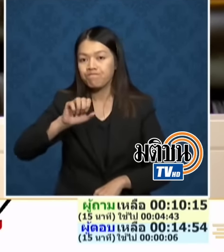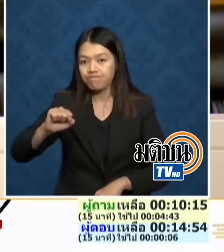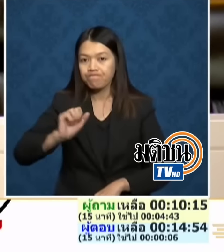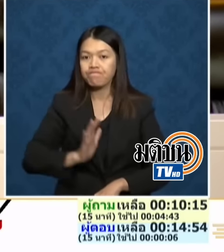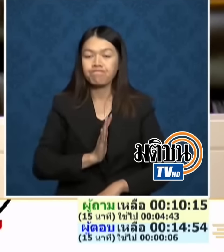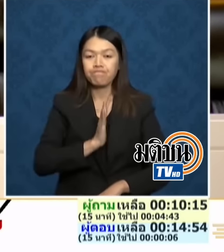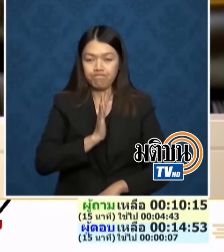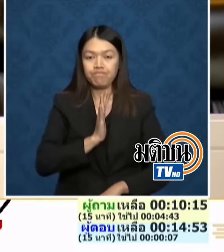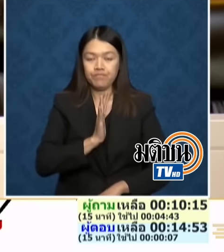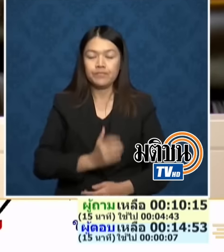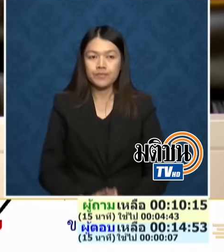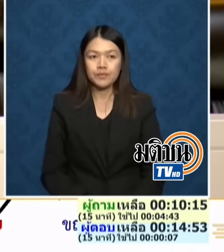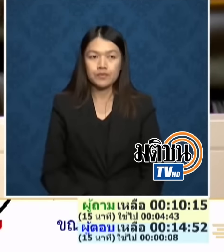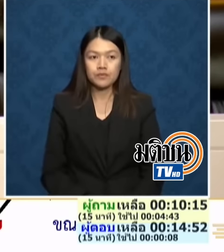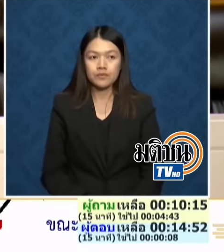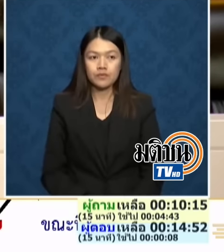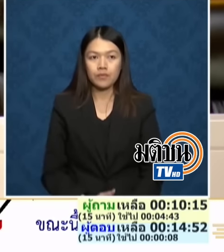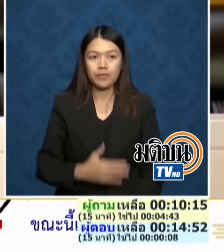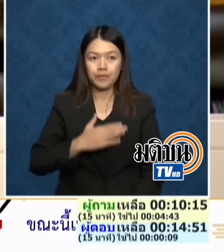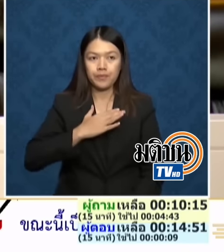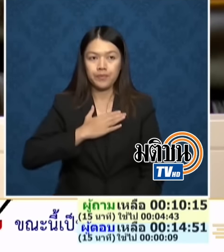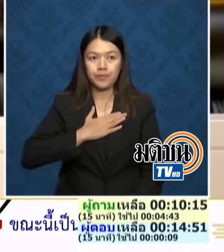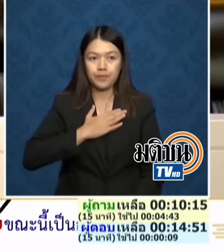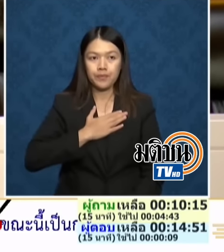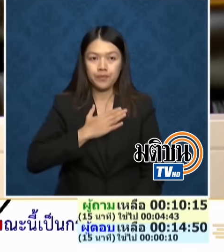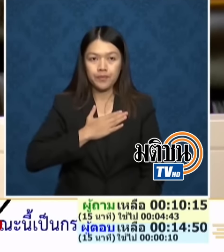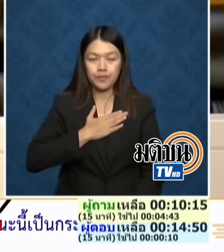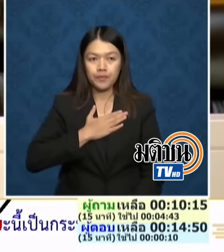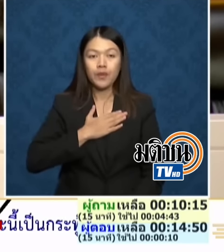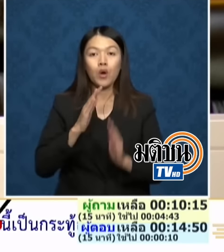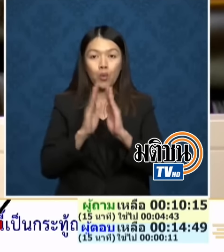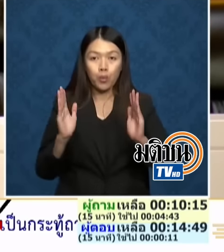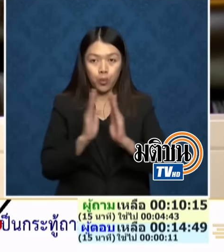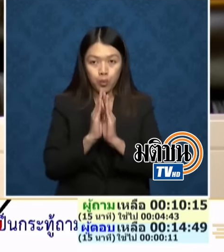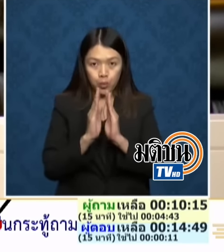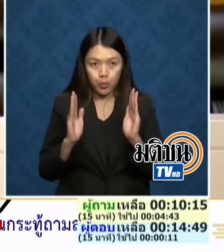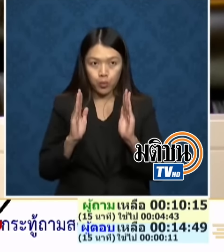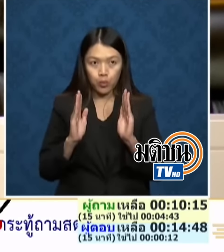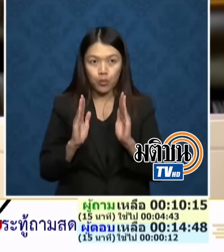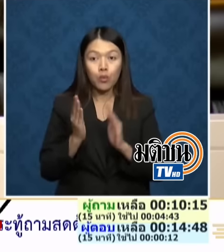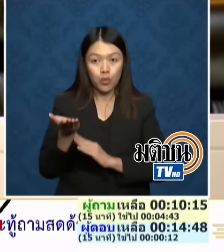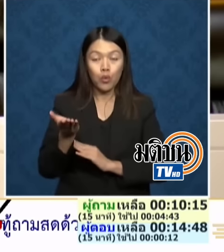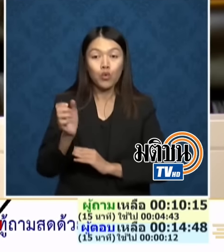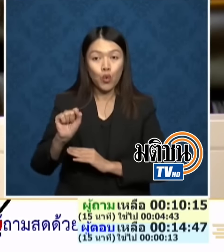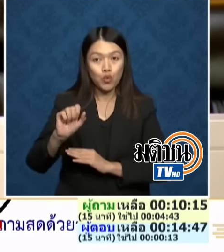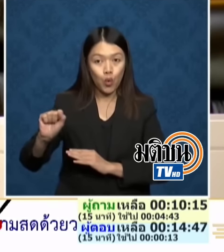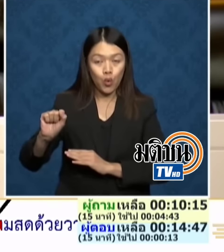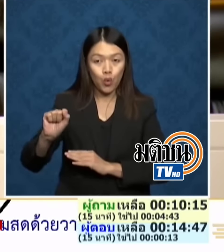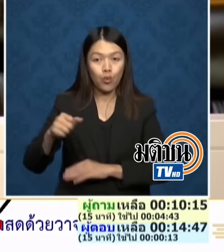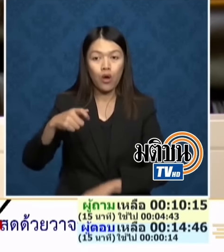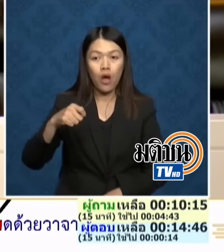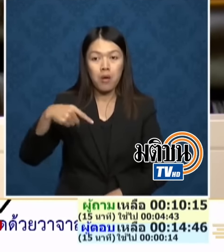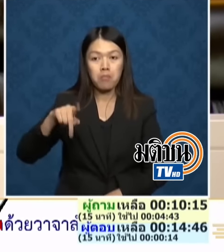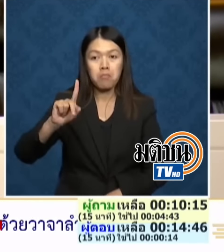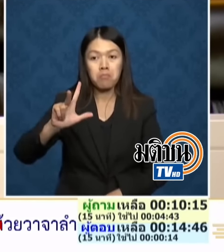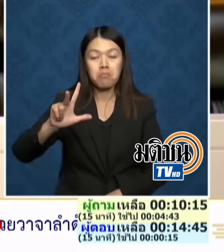ทุกทานครับกอดอื่นผมต้องขอ ขอบคณท่านสบัิผู้สงเกียต ท่านอาภิช